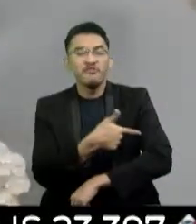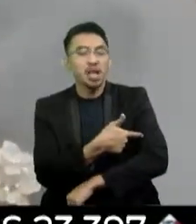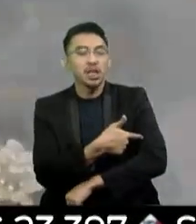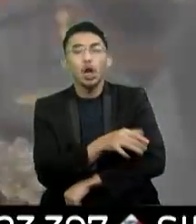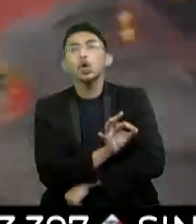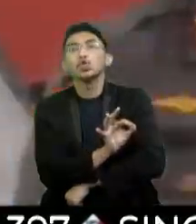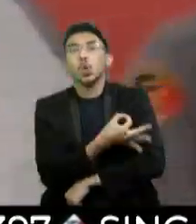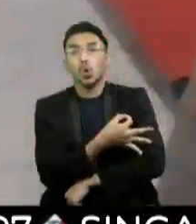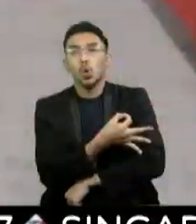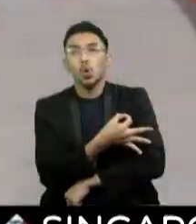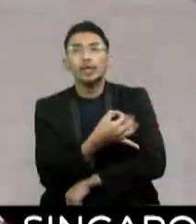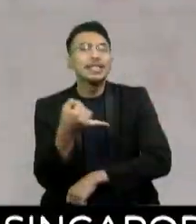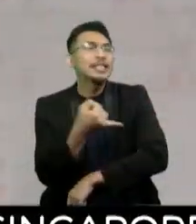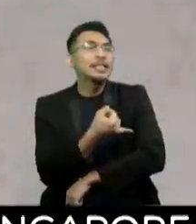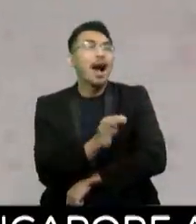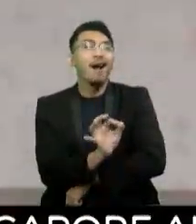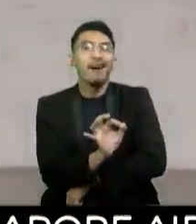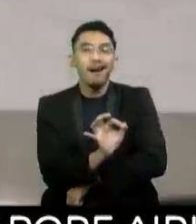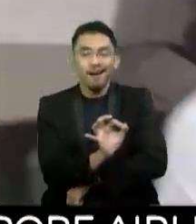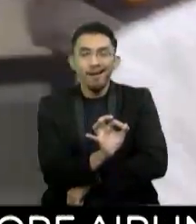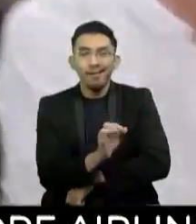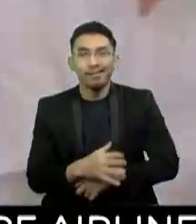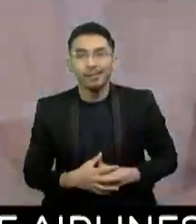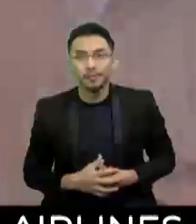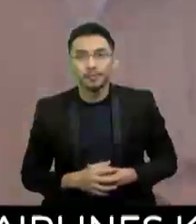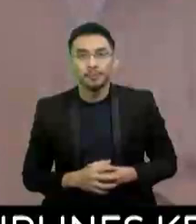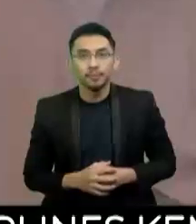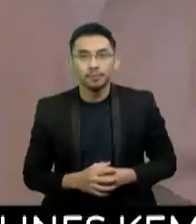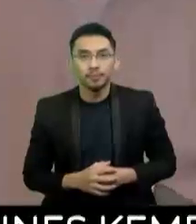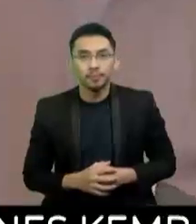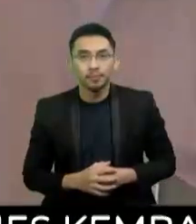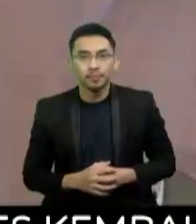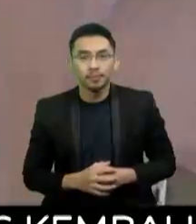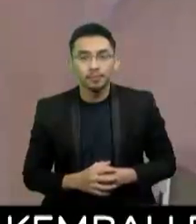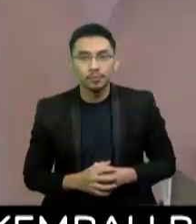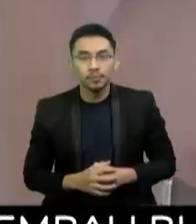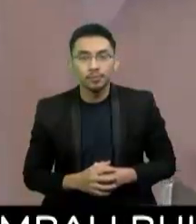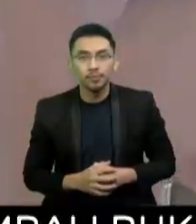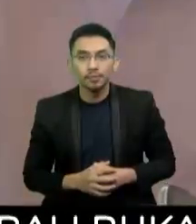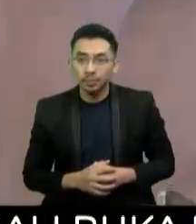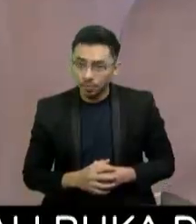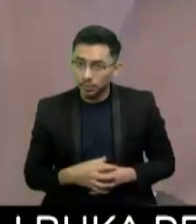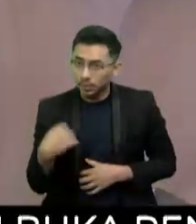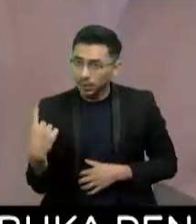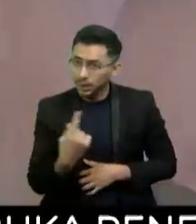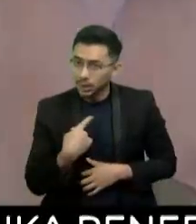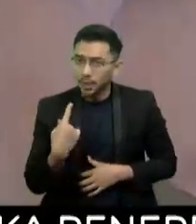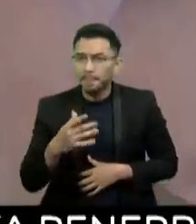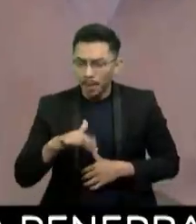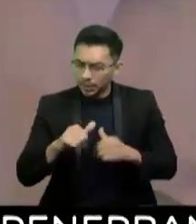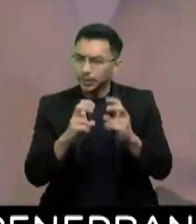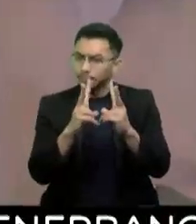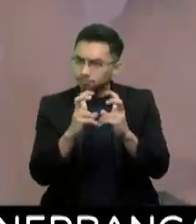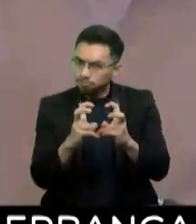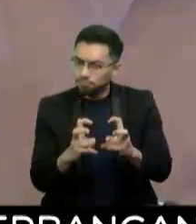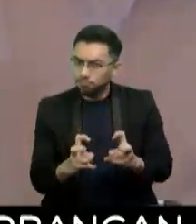masih mendalami hal ini apakah karena kesengajaan atau kelalaian. Penyidik juga sudah melakukan pemeriksaan dan saat ini sudah meningkatkan